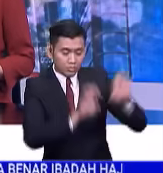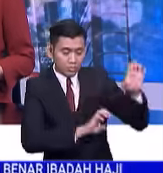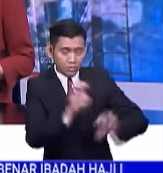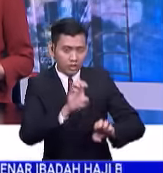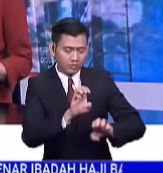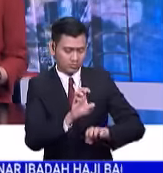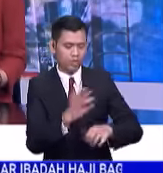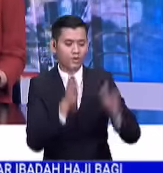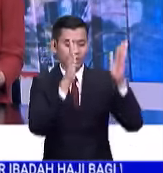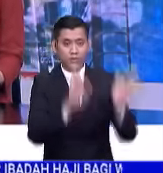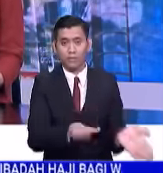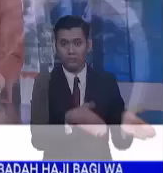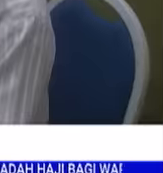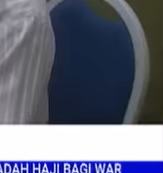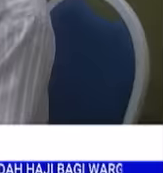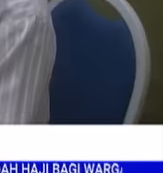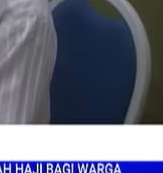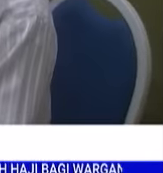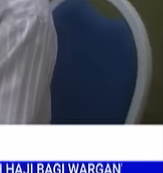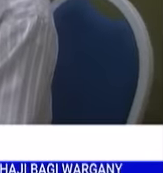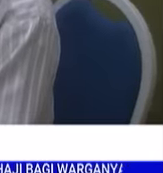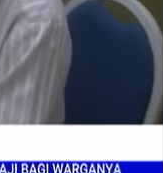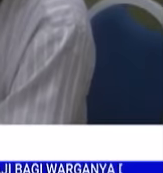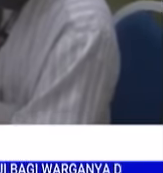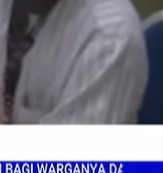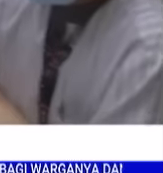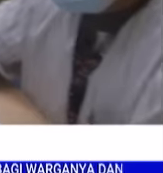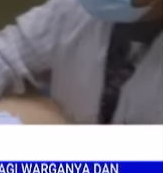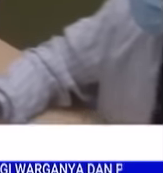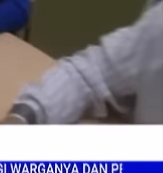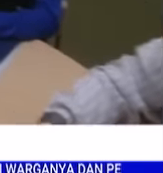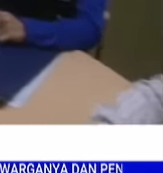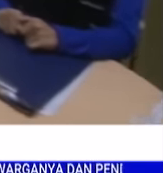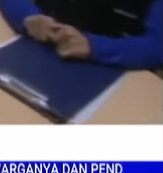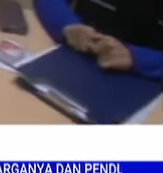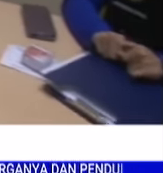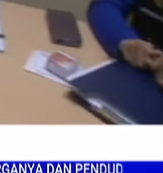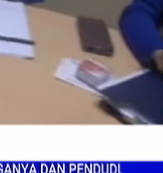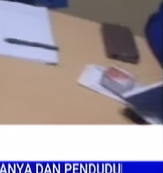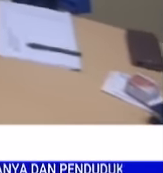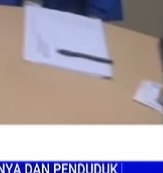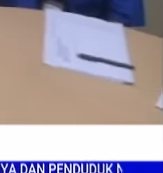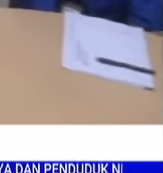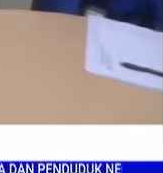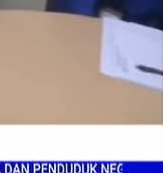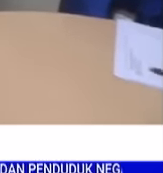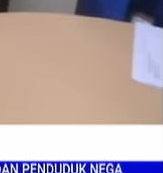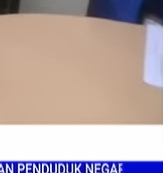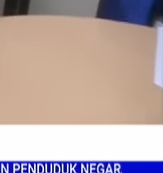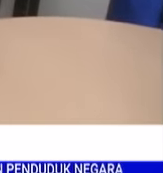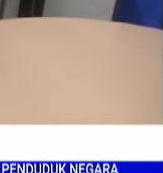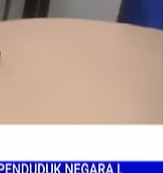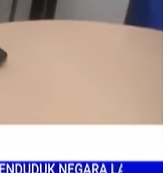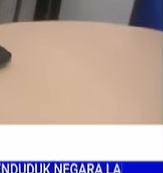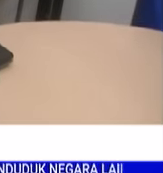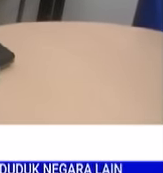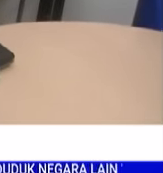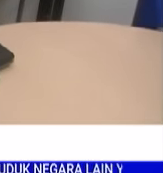Buloh. Mereka yang pergi dalam keadaan wabak ini akan diberikan ganjaran syahid.